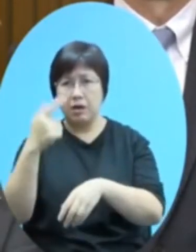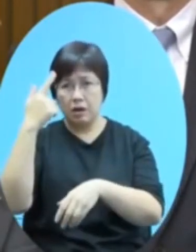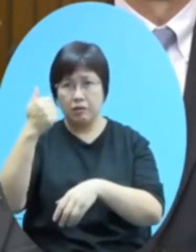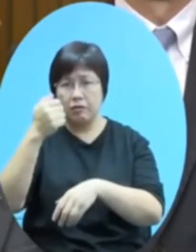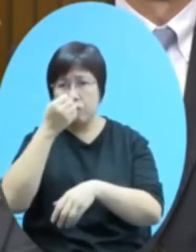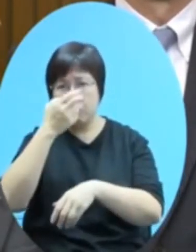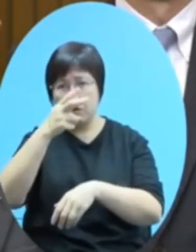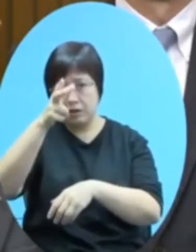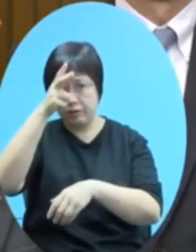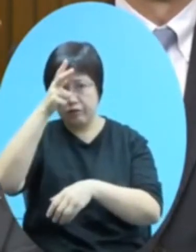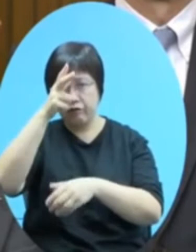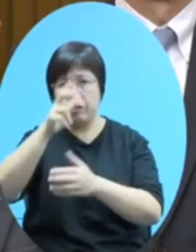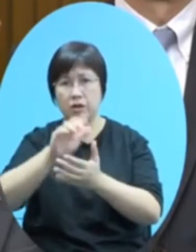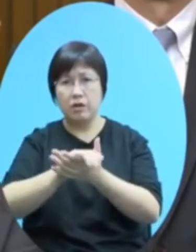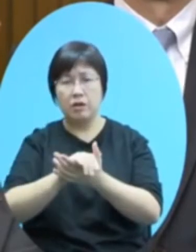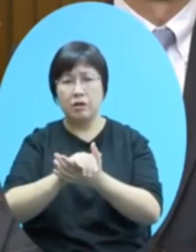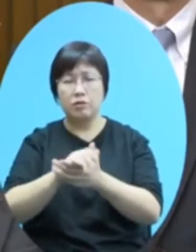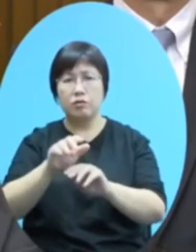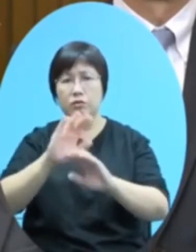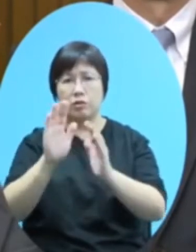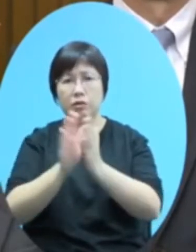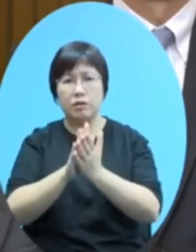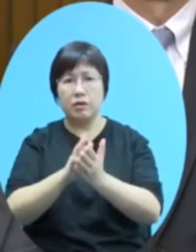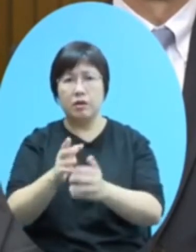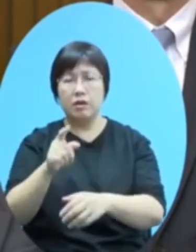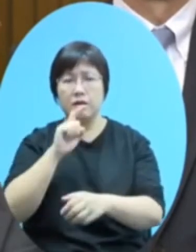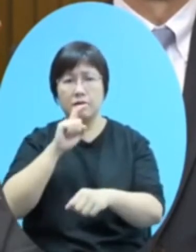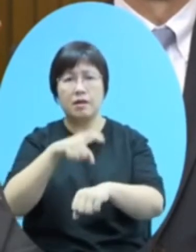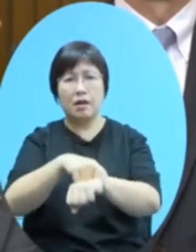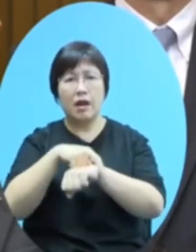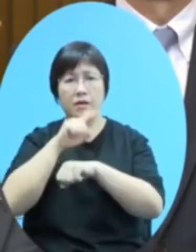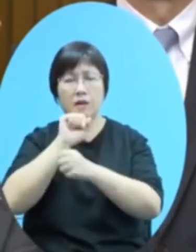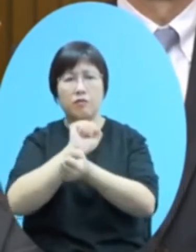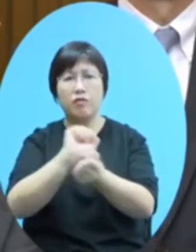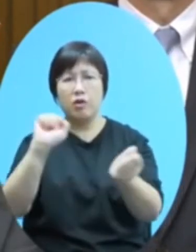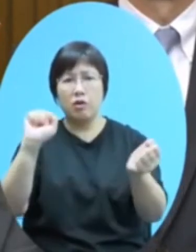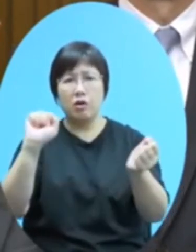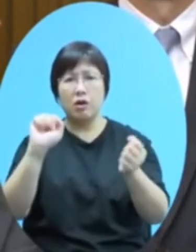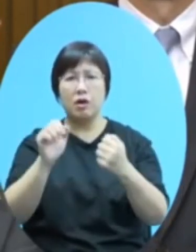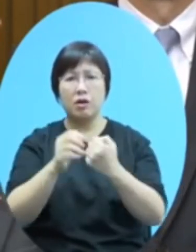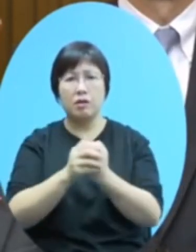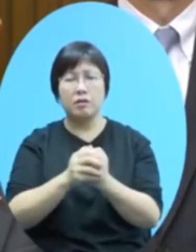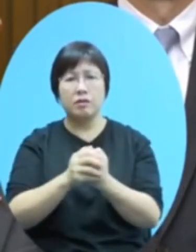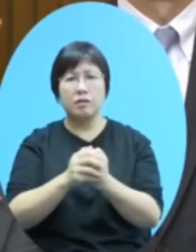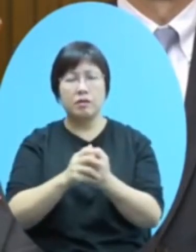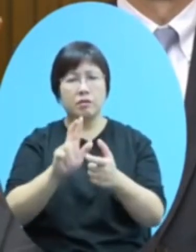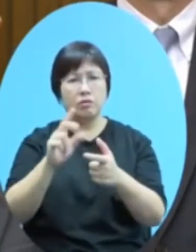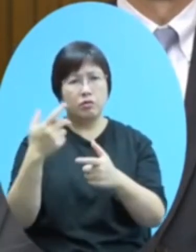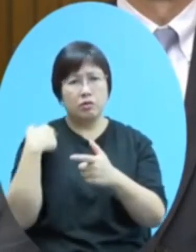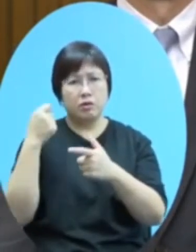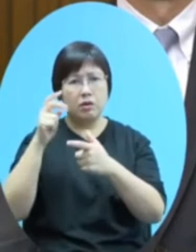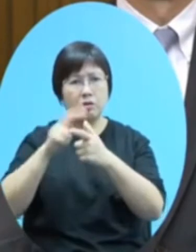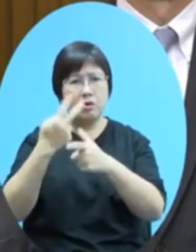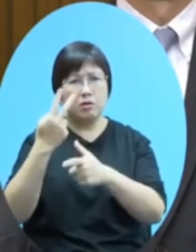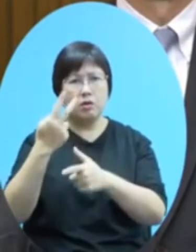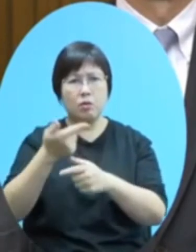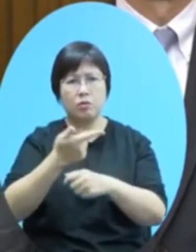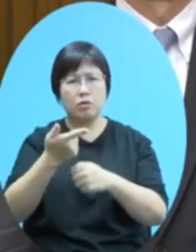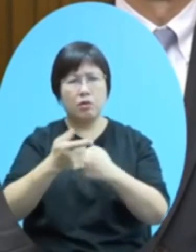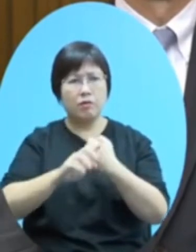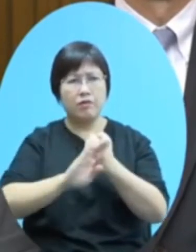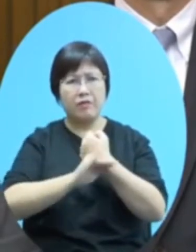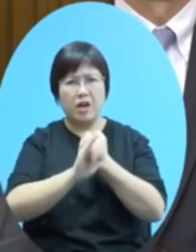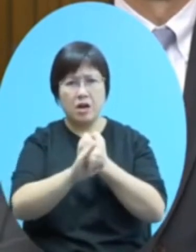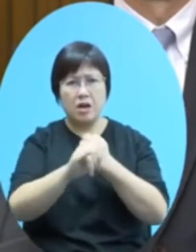区政府释放所有曾经被捕的人士，就着这两个月发生的很多违法的行